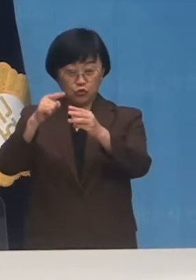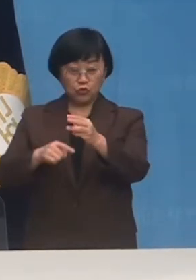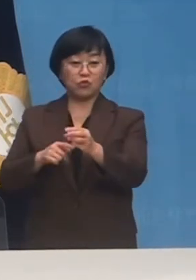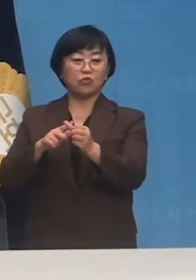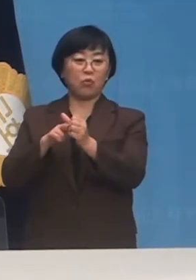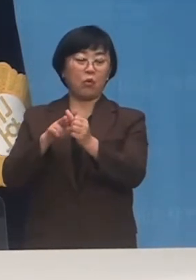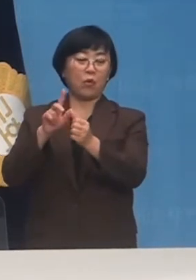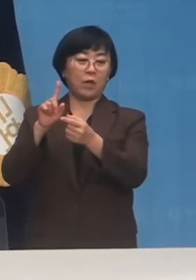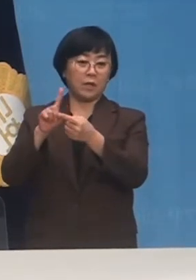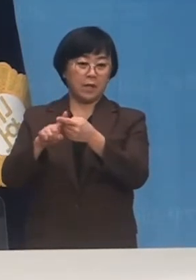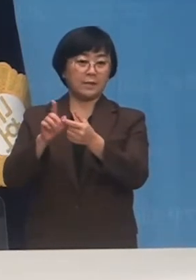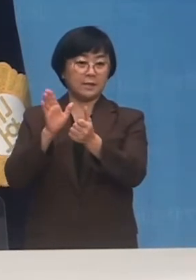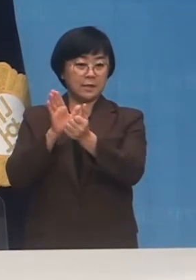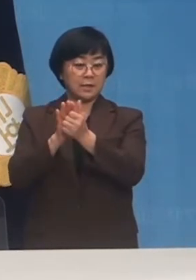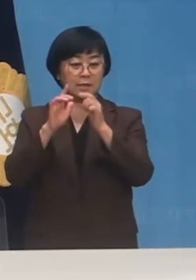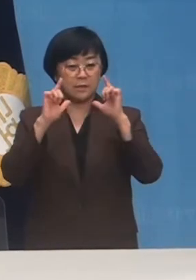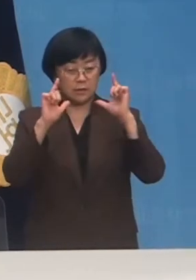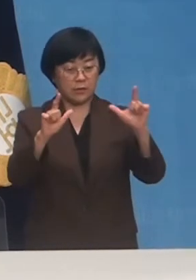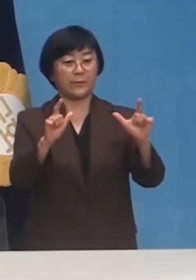대한 지지를 선언해